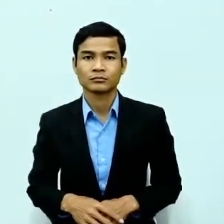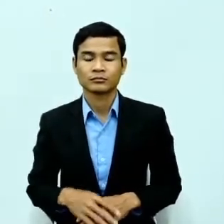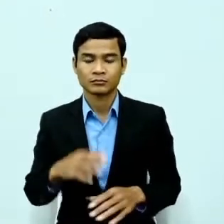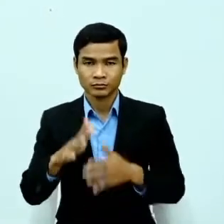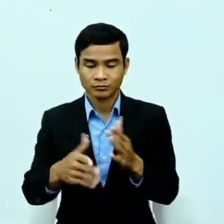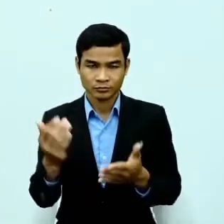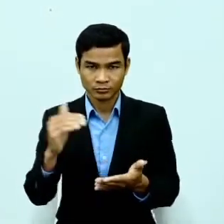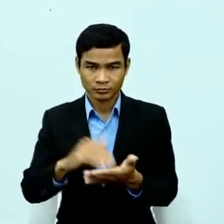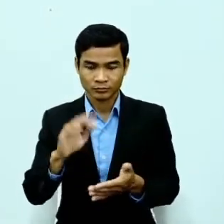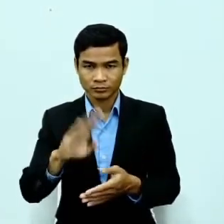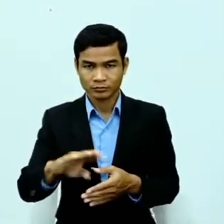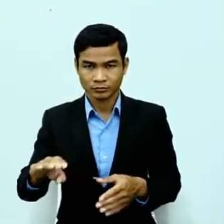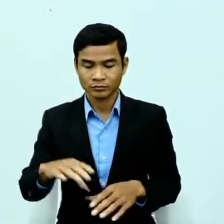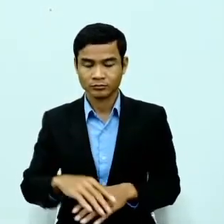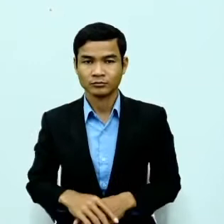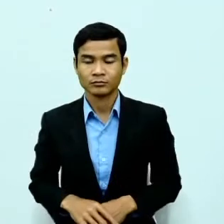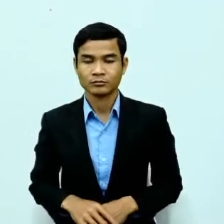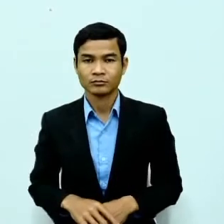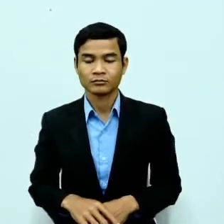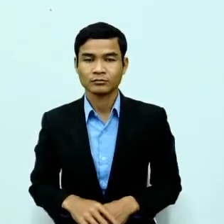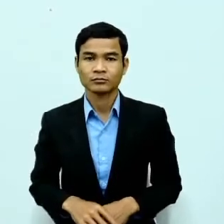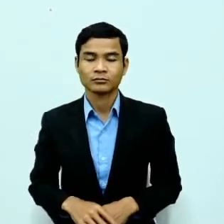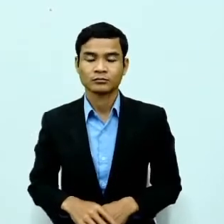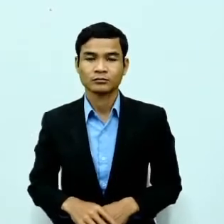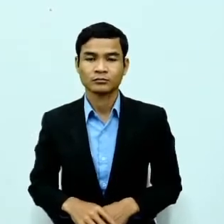ăn một đồng tiết